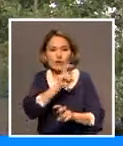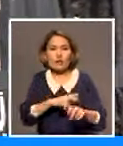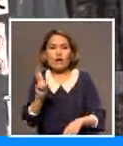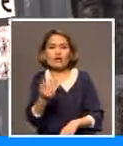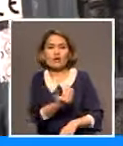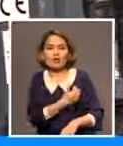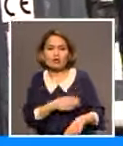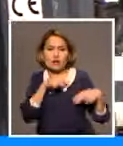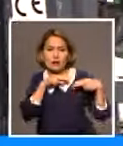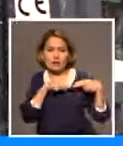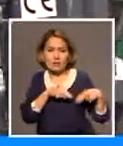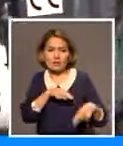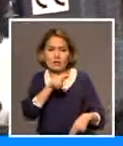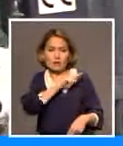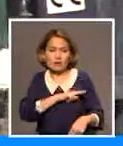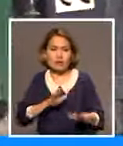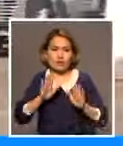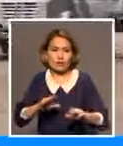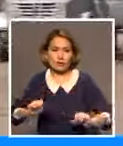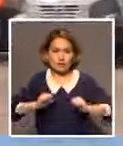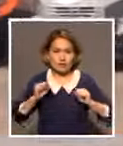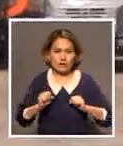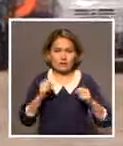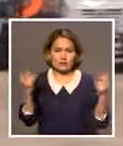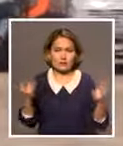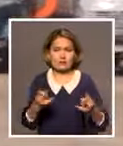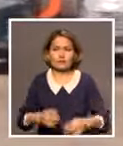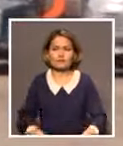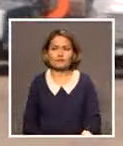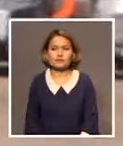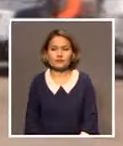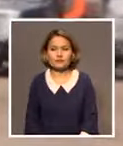жұмыс көп. Тек талпыну қажет дейді Есбол. Ғабит Бөкенбайұлы, Қазбек Мамбаев, ұлттық арна.